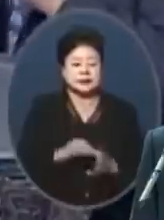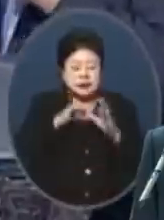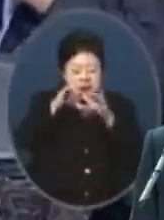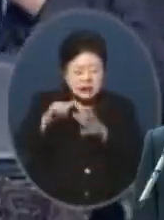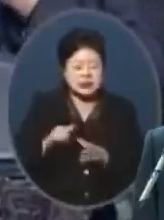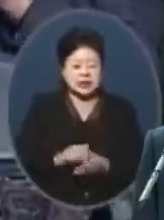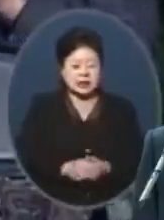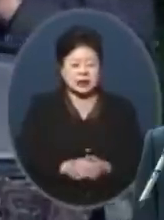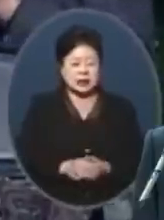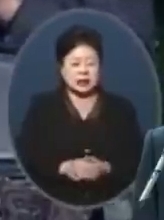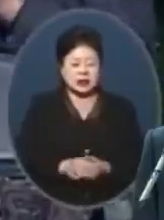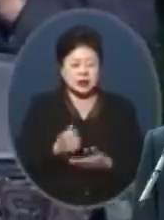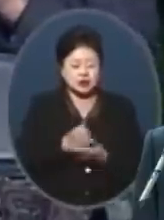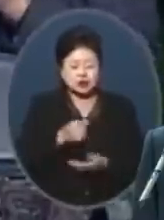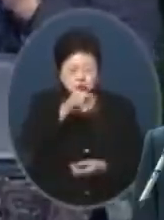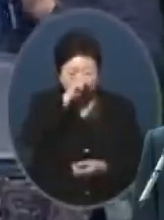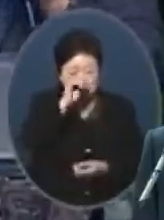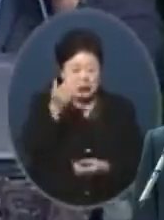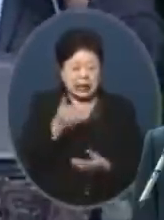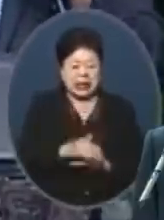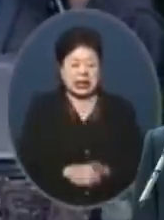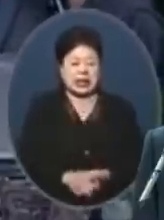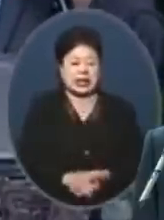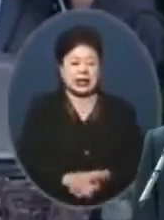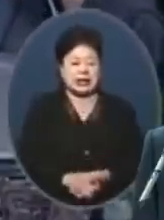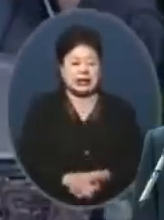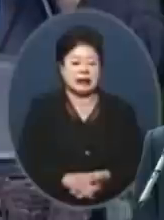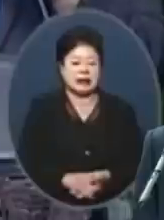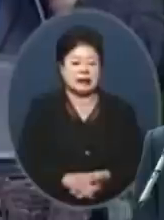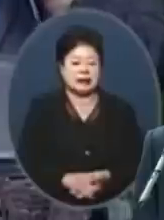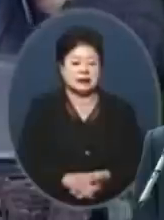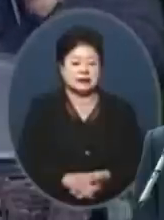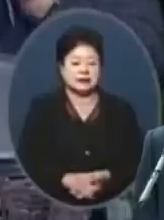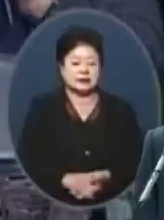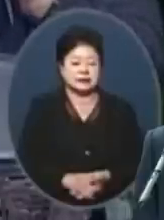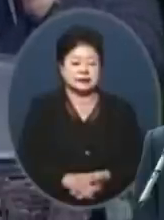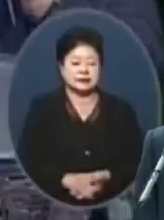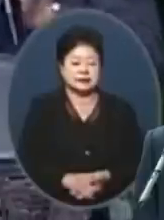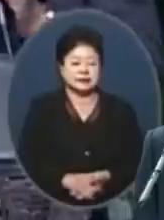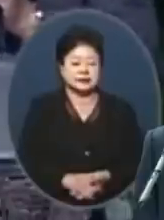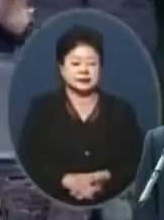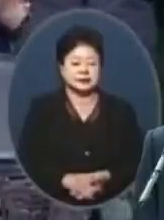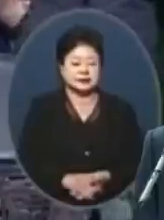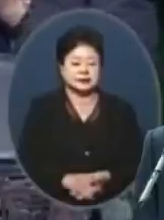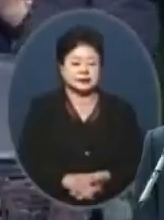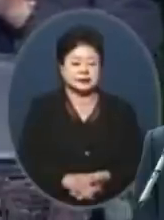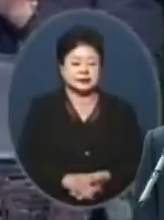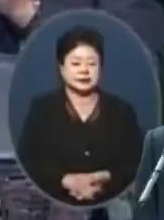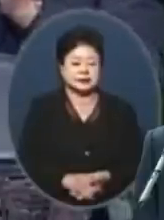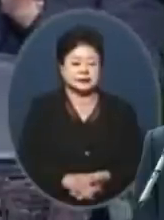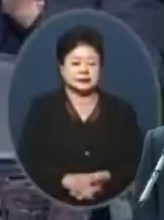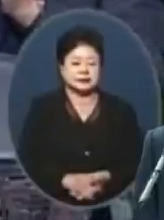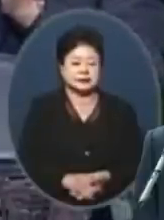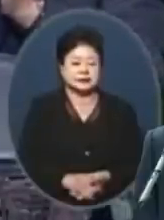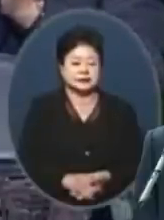세상으로 말하면 운이 좋아야 되고. In the language of the world, you have to be lucky. 이